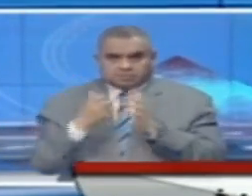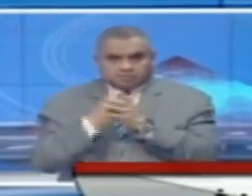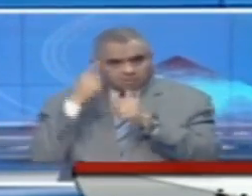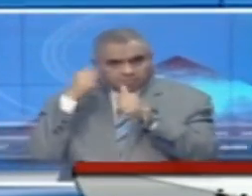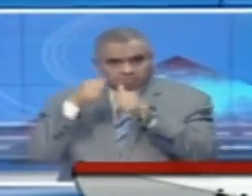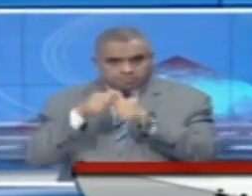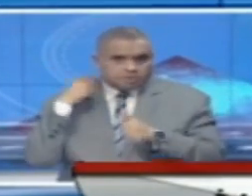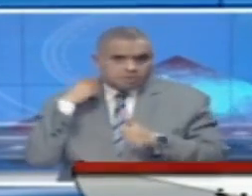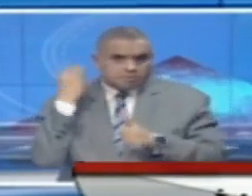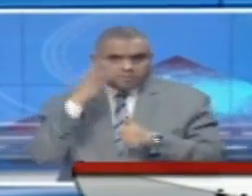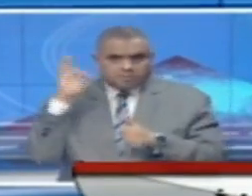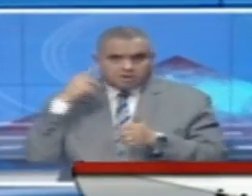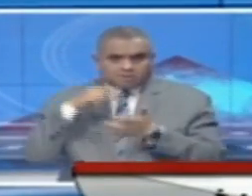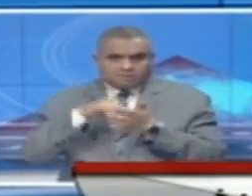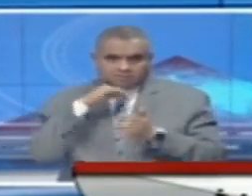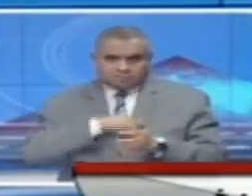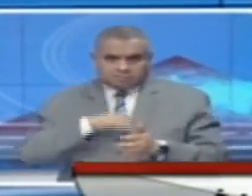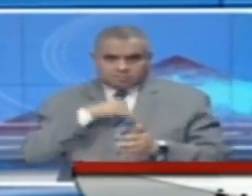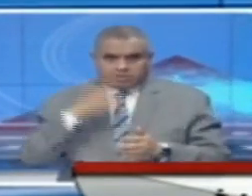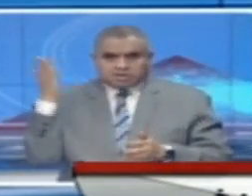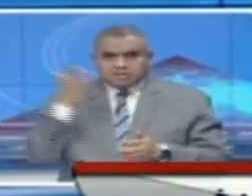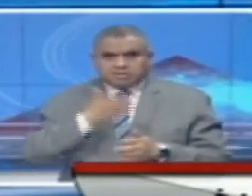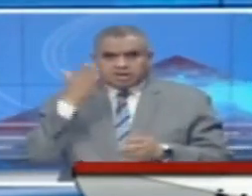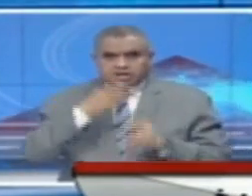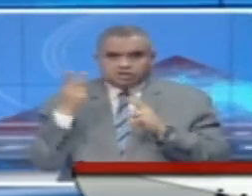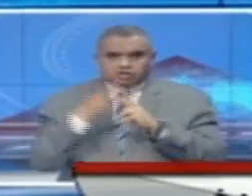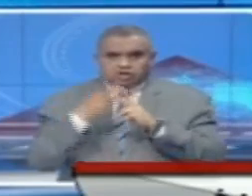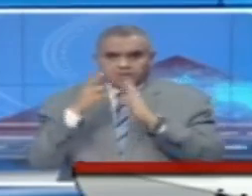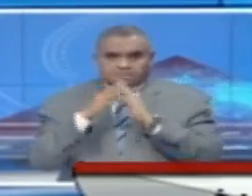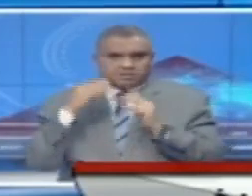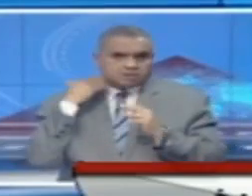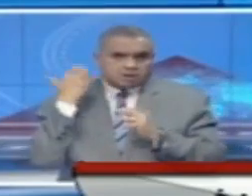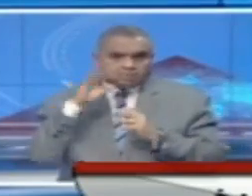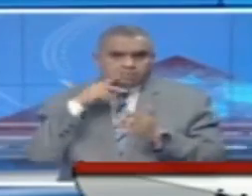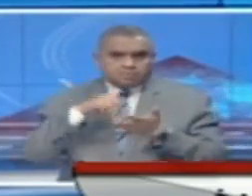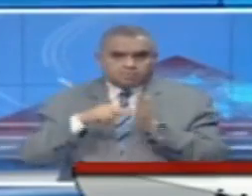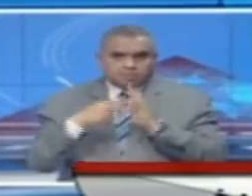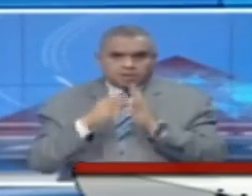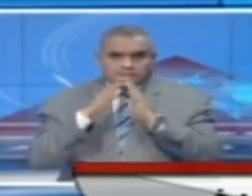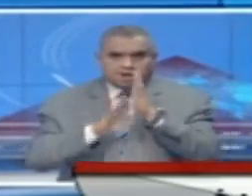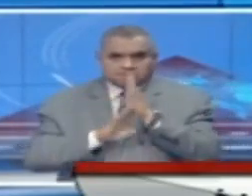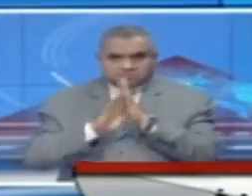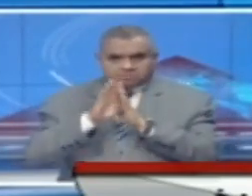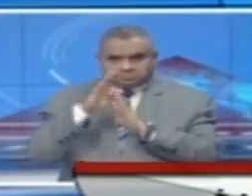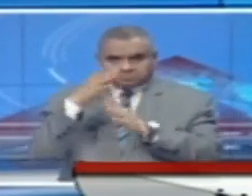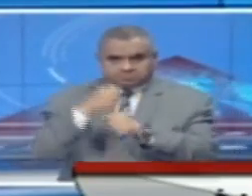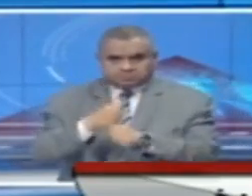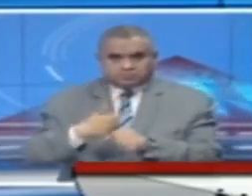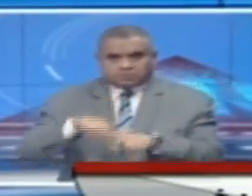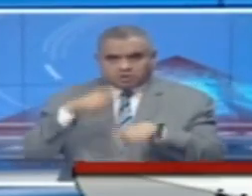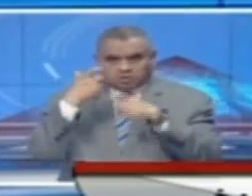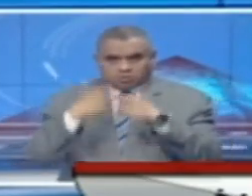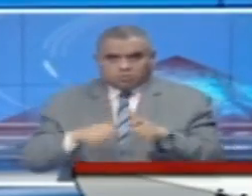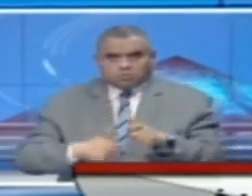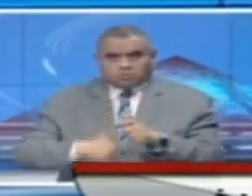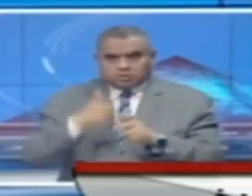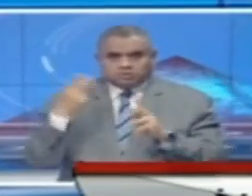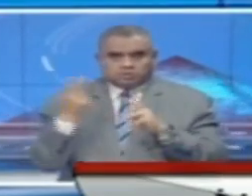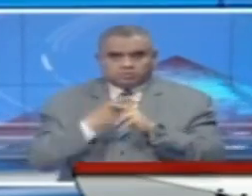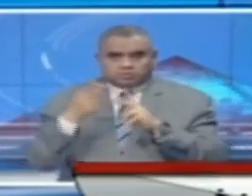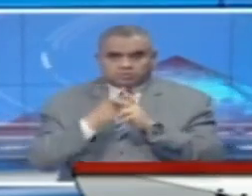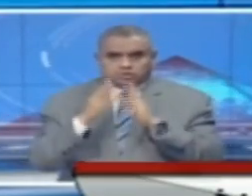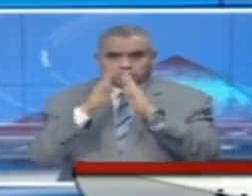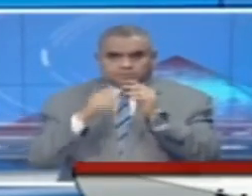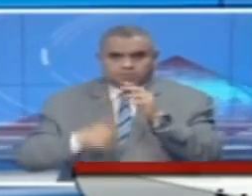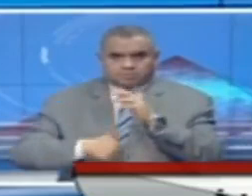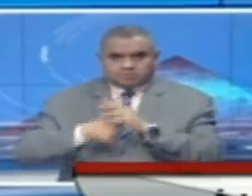الذكرى الخالدة في وجدان وتاريخ شعب مصر العظيم مكنت مصر من استعادة هويتها الوطنية، وصوب